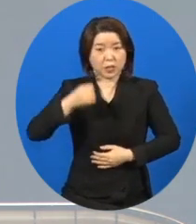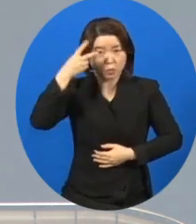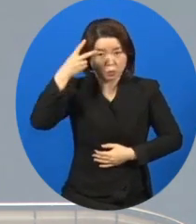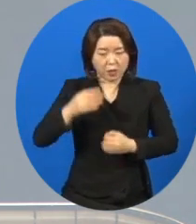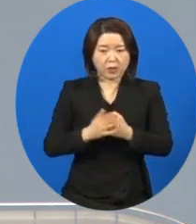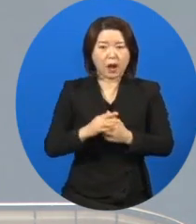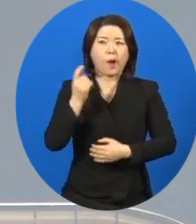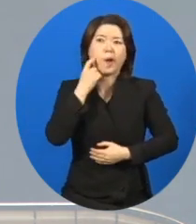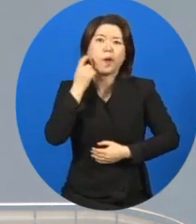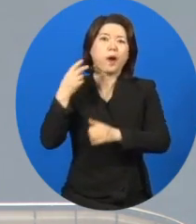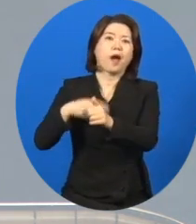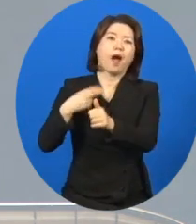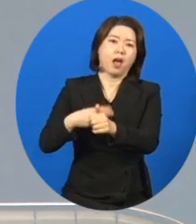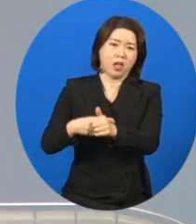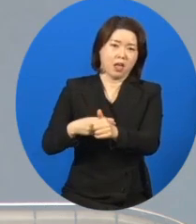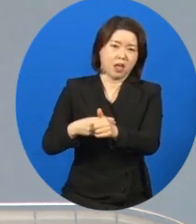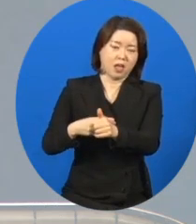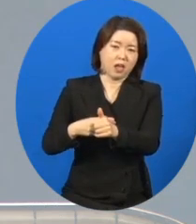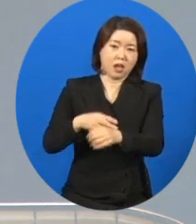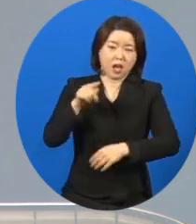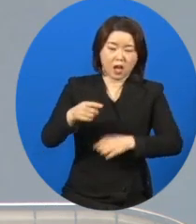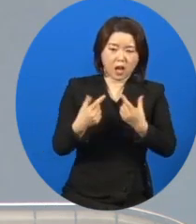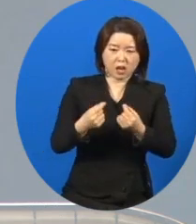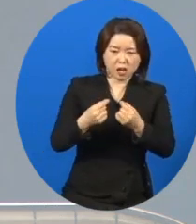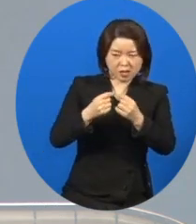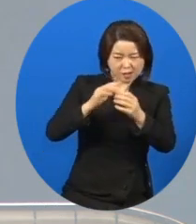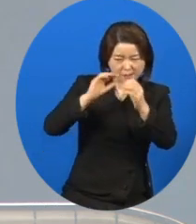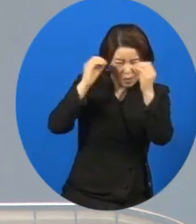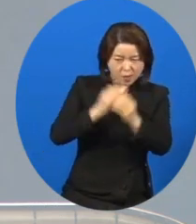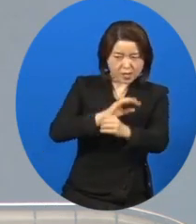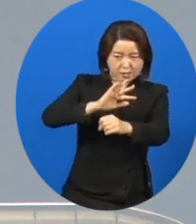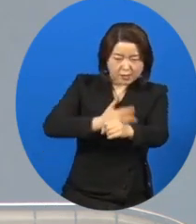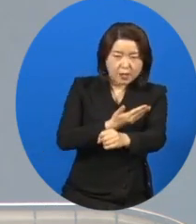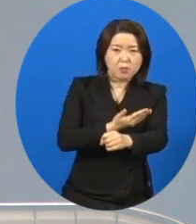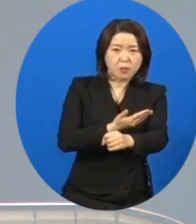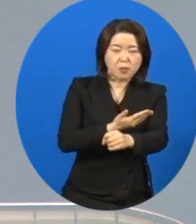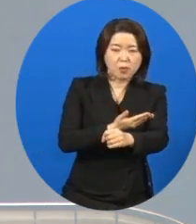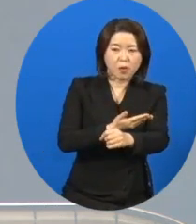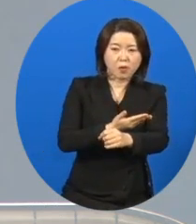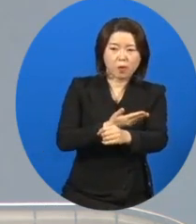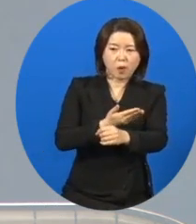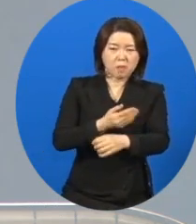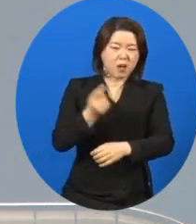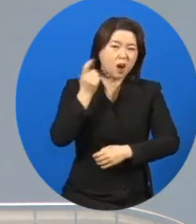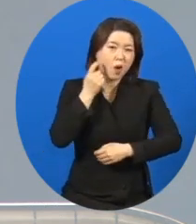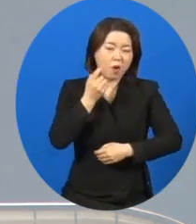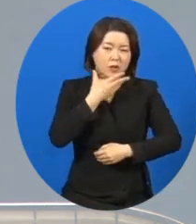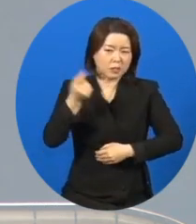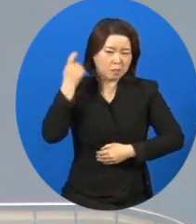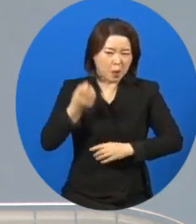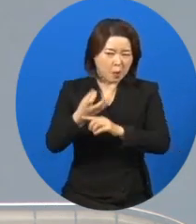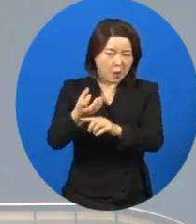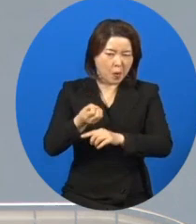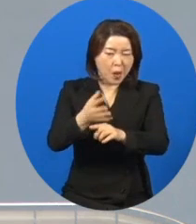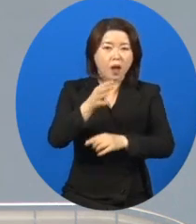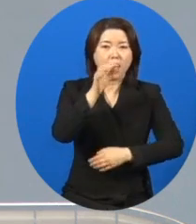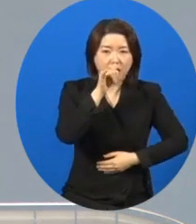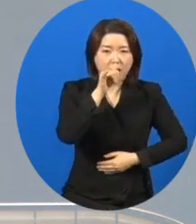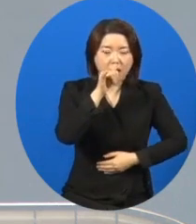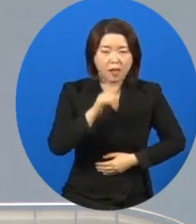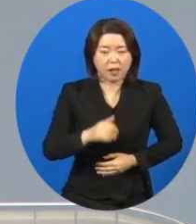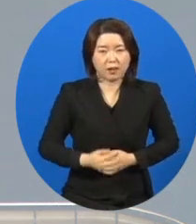가짜 사도, 거짓 사도라고 그렇게 왜곡하고 그런 거짓 복음을 전했습니다.